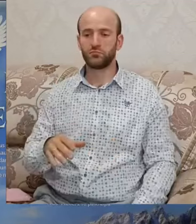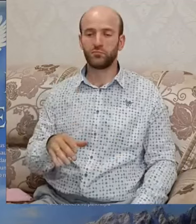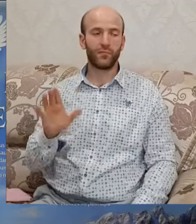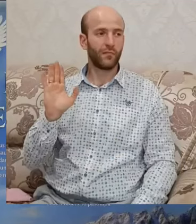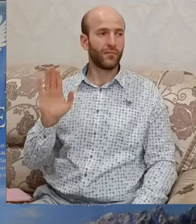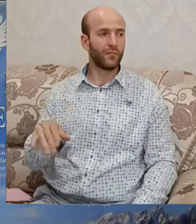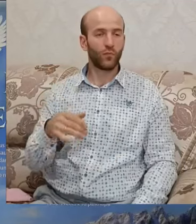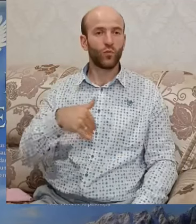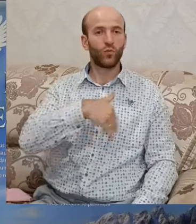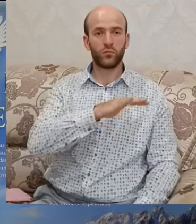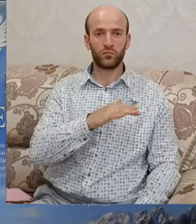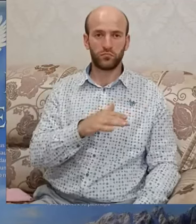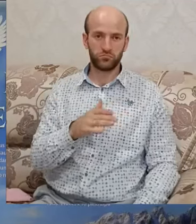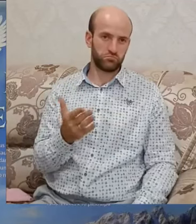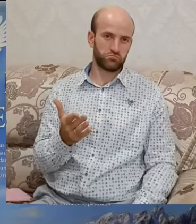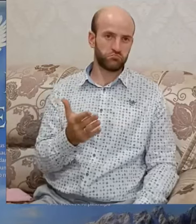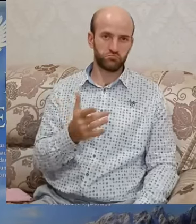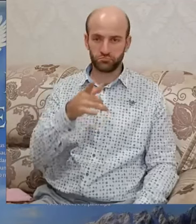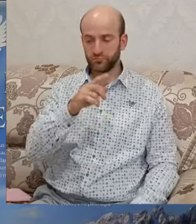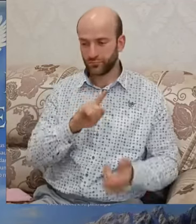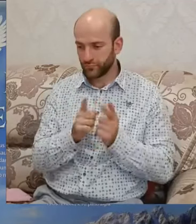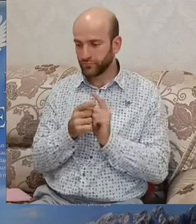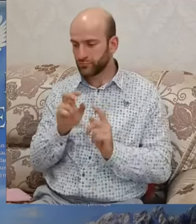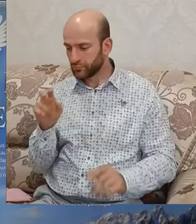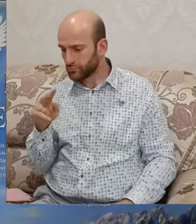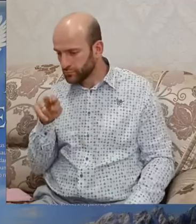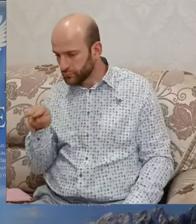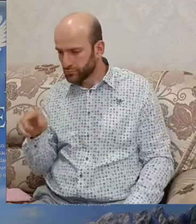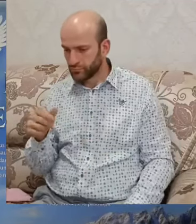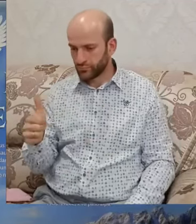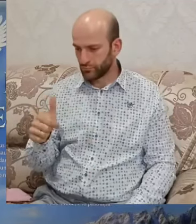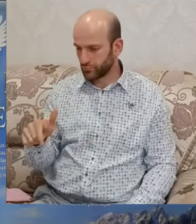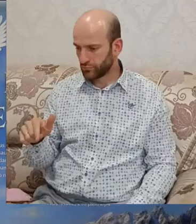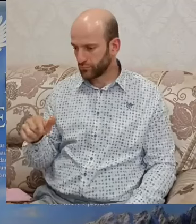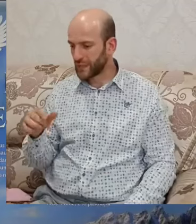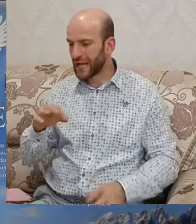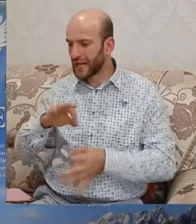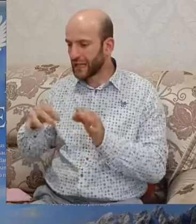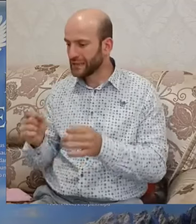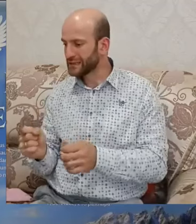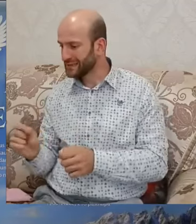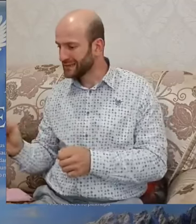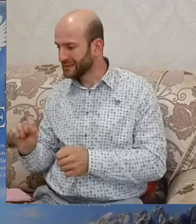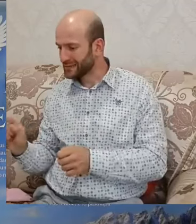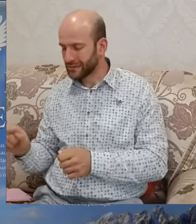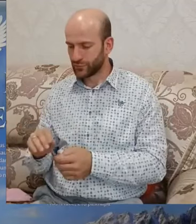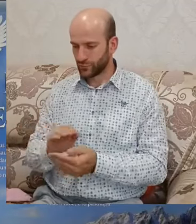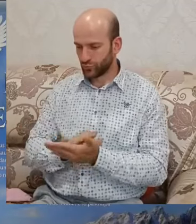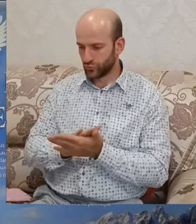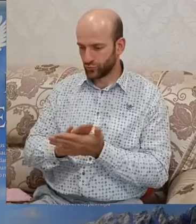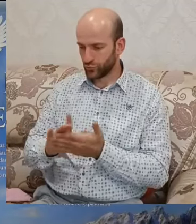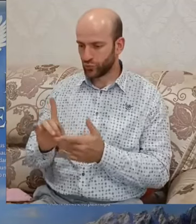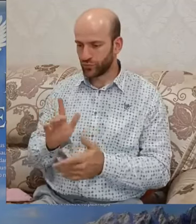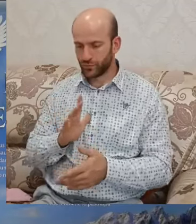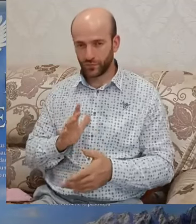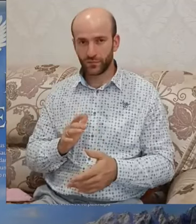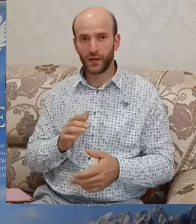чтобы ir duotų pagal savo rūšį. И дала породу своему. Tai yra mes, žmonės. Это мы,